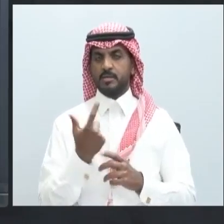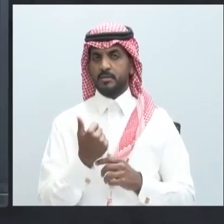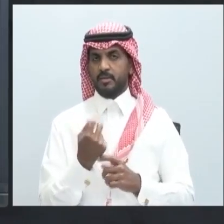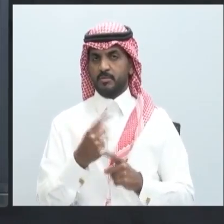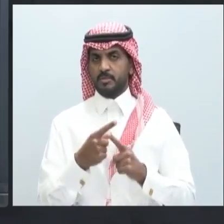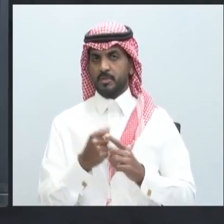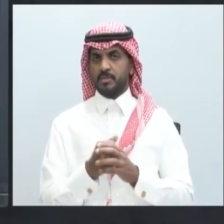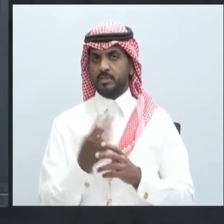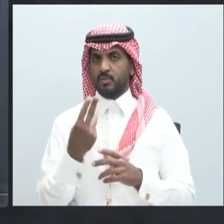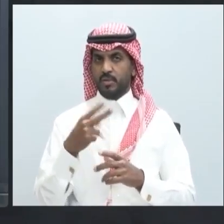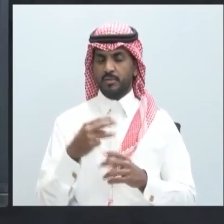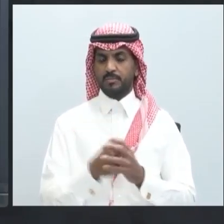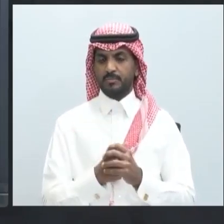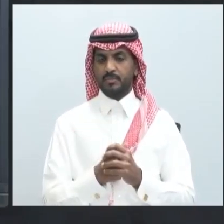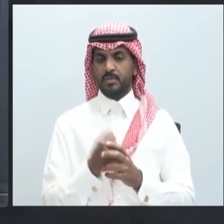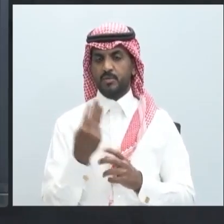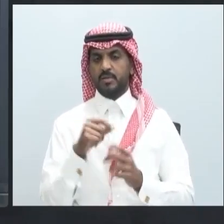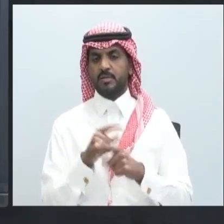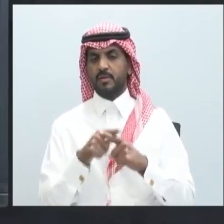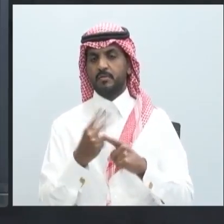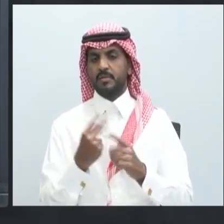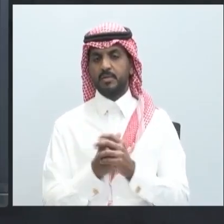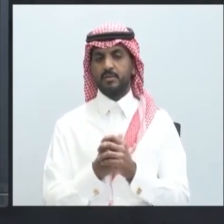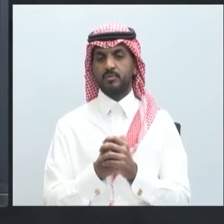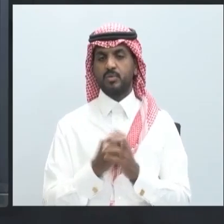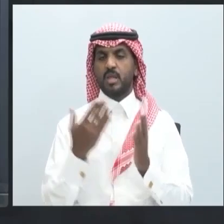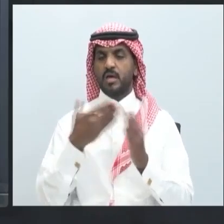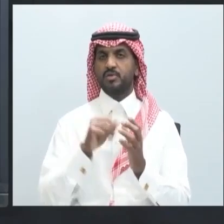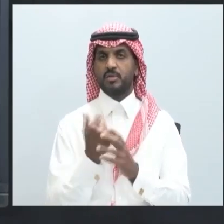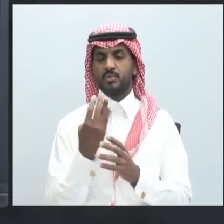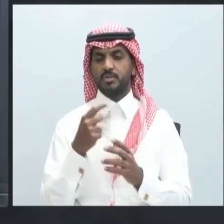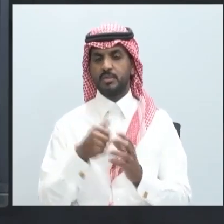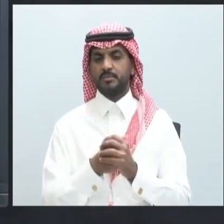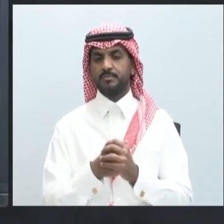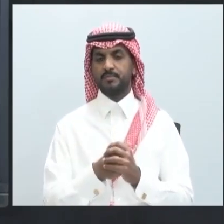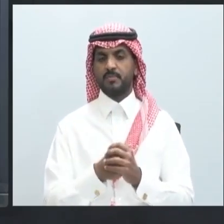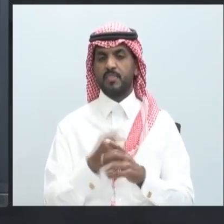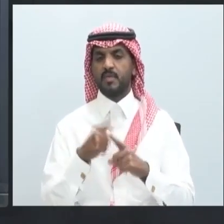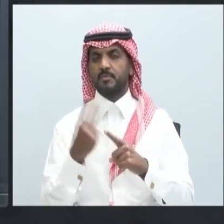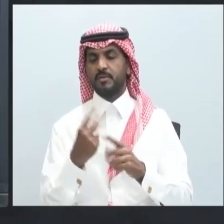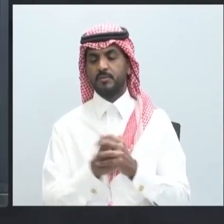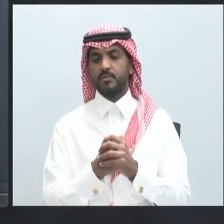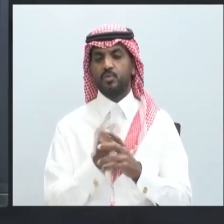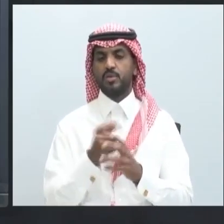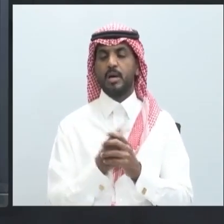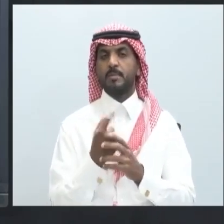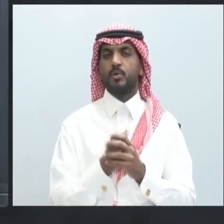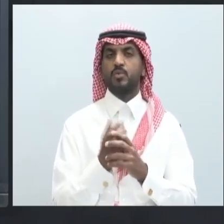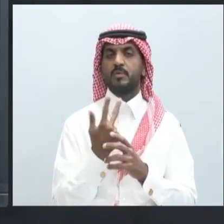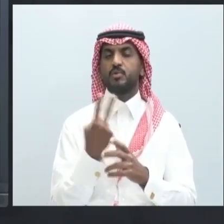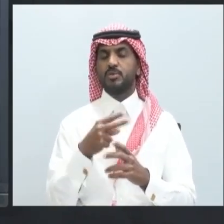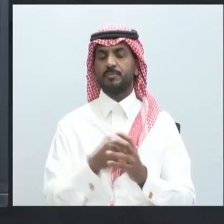16 32 322 ض 2 يطلع الناتج 64 64 ض 2 هنا